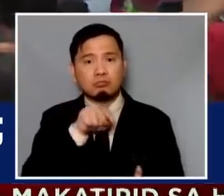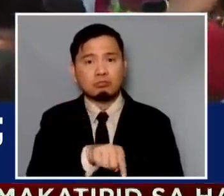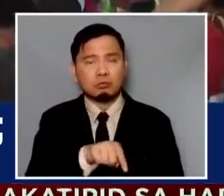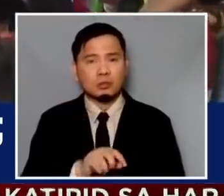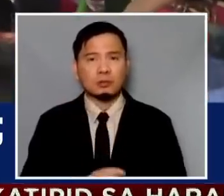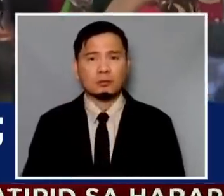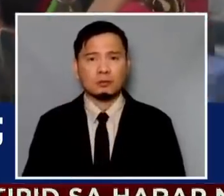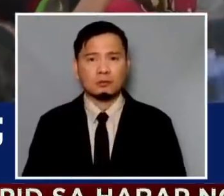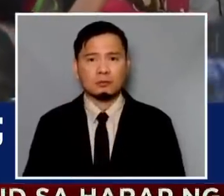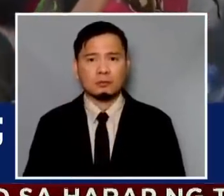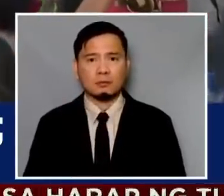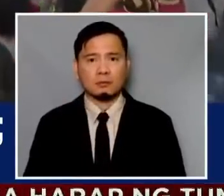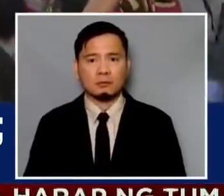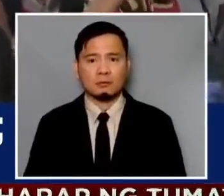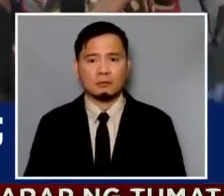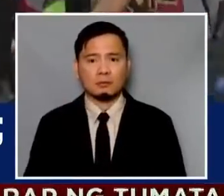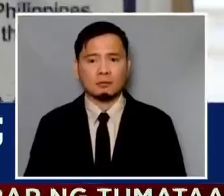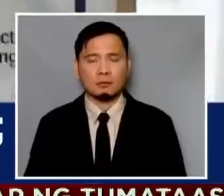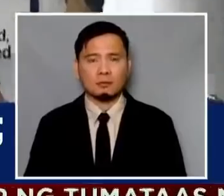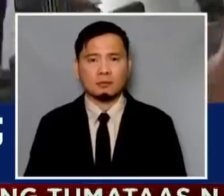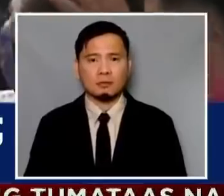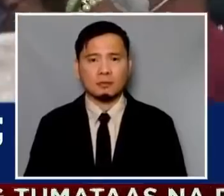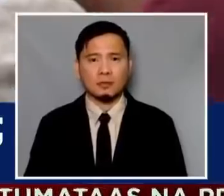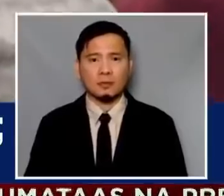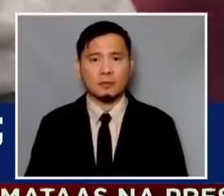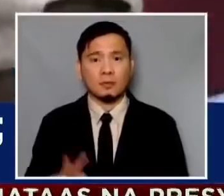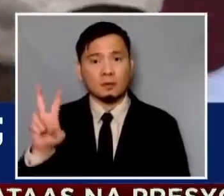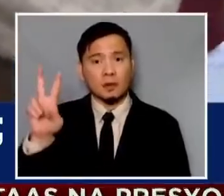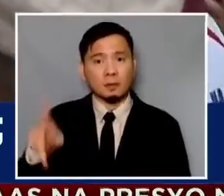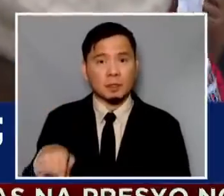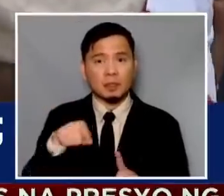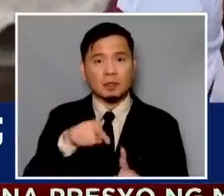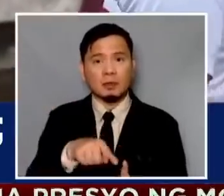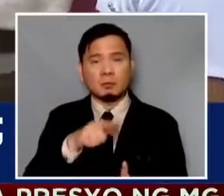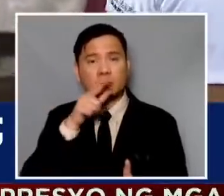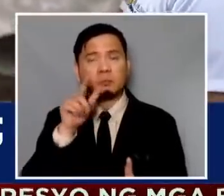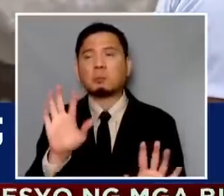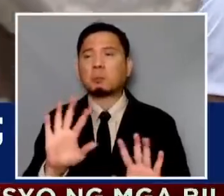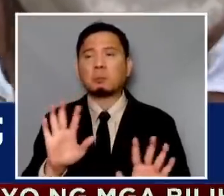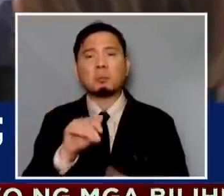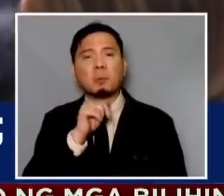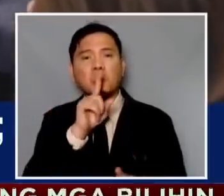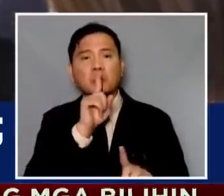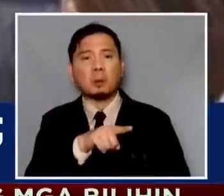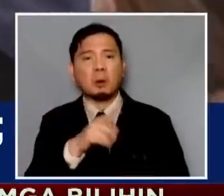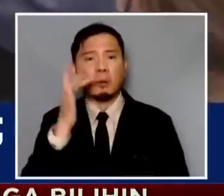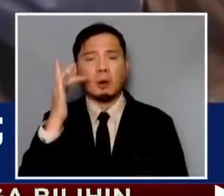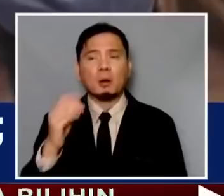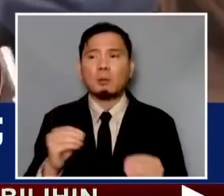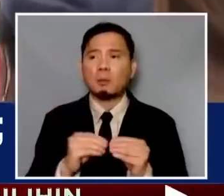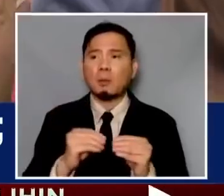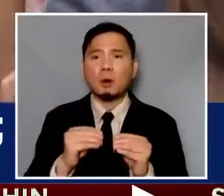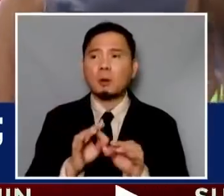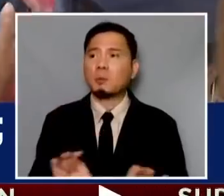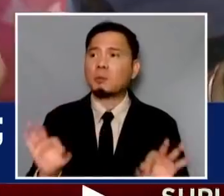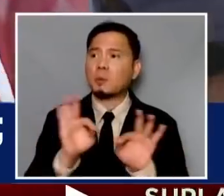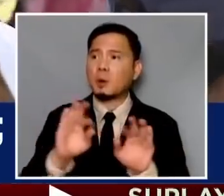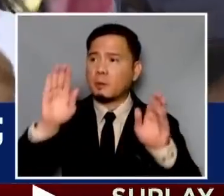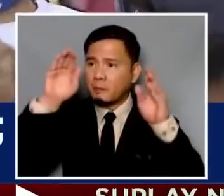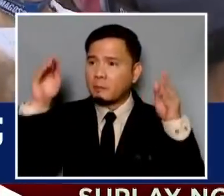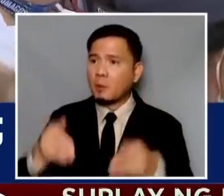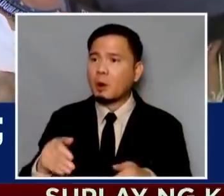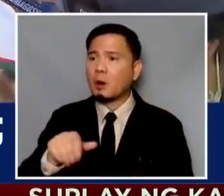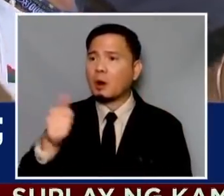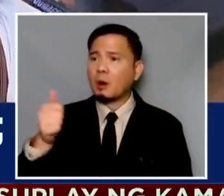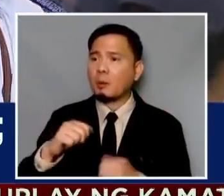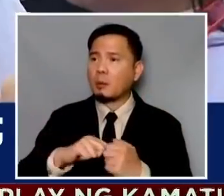Lenny Robredo. Sa tugon ng Vice President na hindi na siya papatol dahil may mas malaking problema ang kailangang harapin,